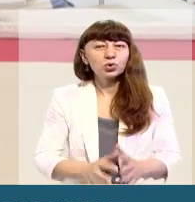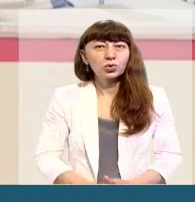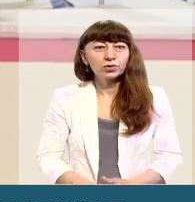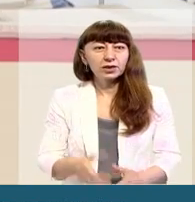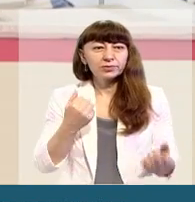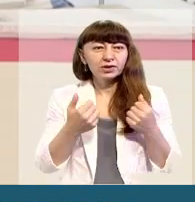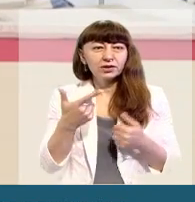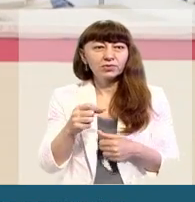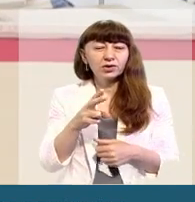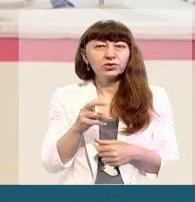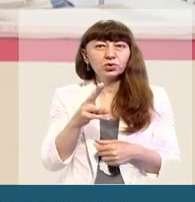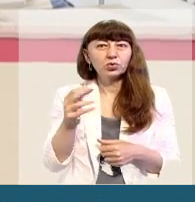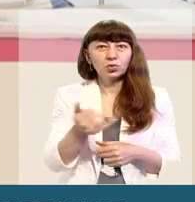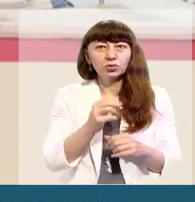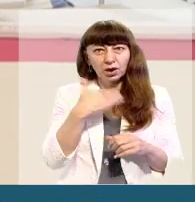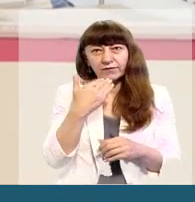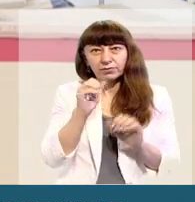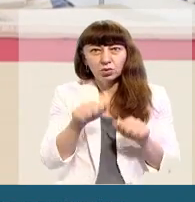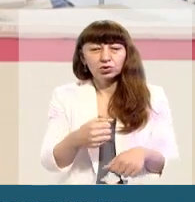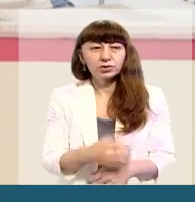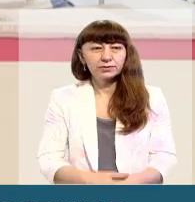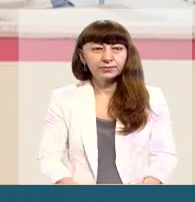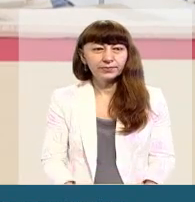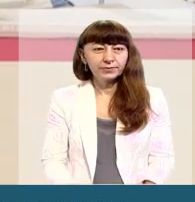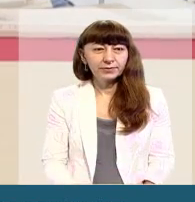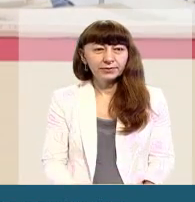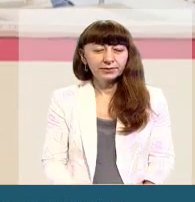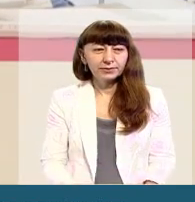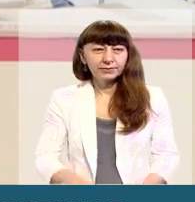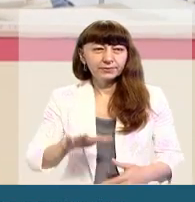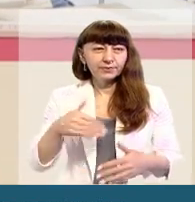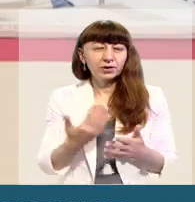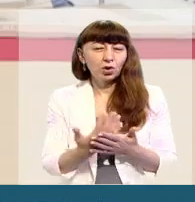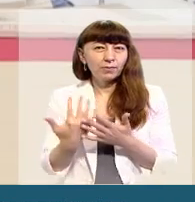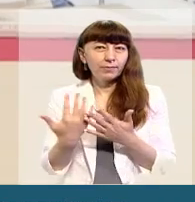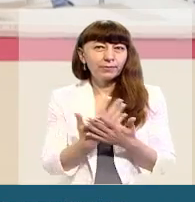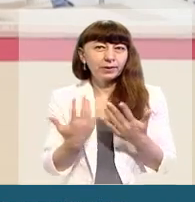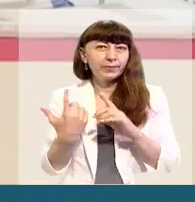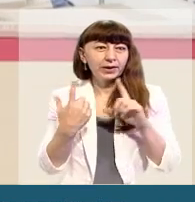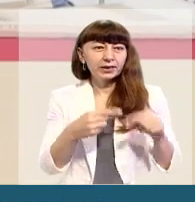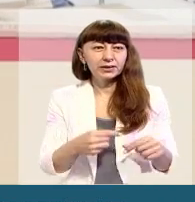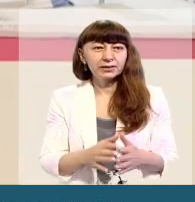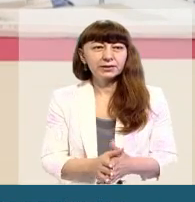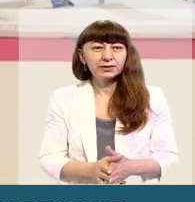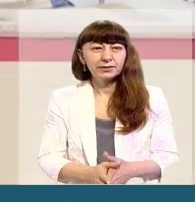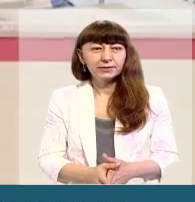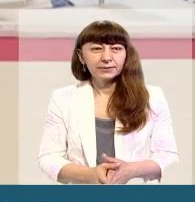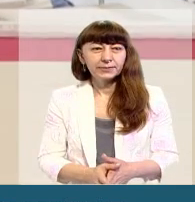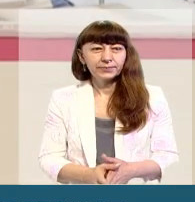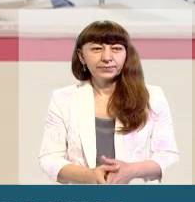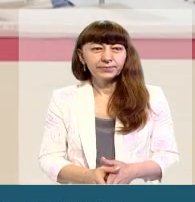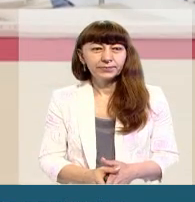записать на спортивную гимнастику? И он сказал, все хорошо. И потом мы поехали на этот вид,